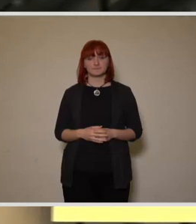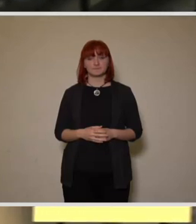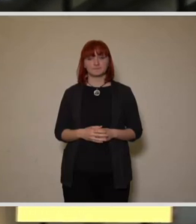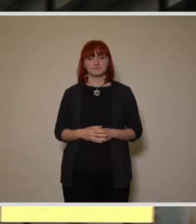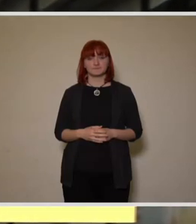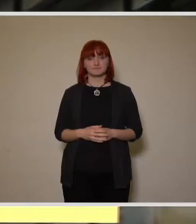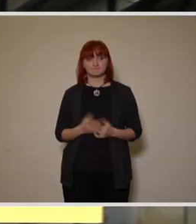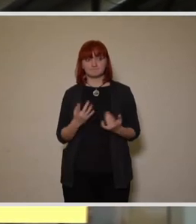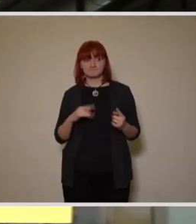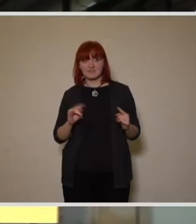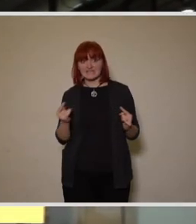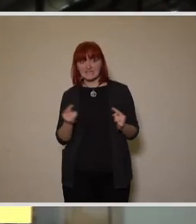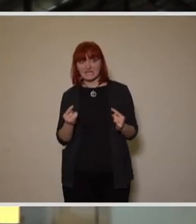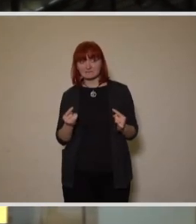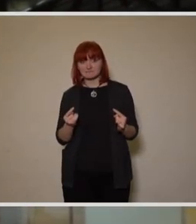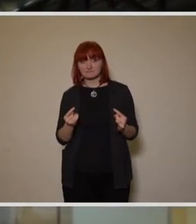Gegenstimmen?